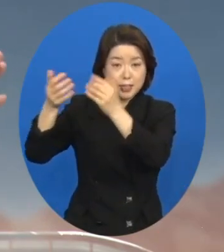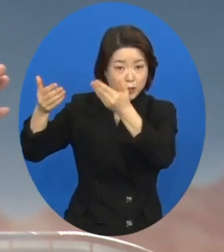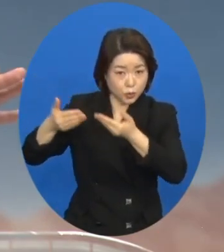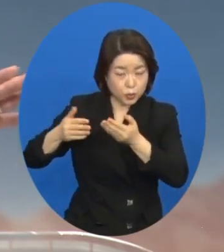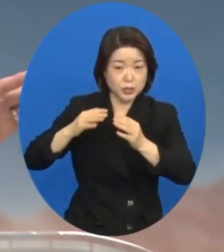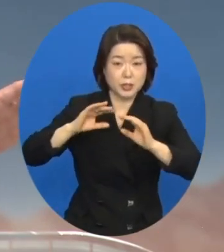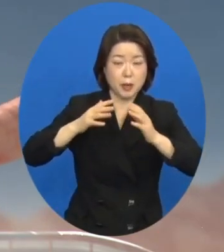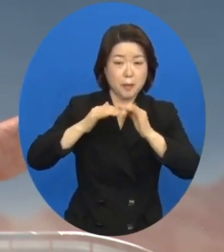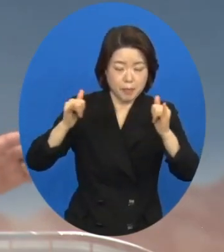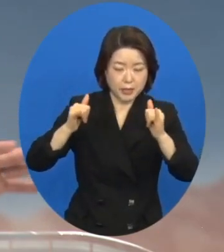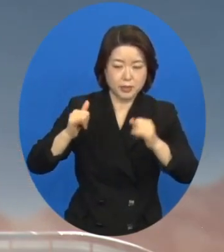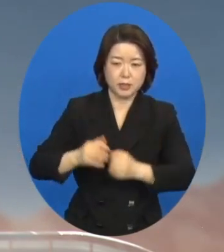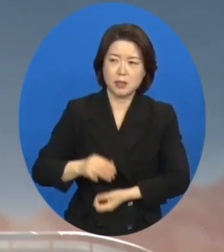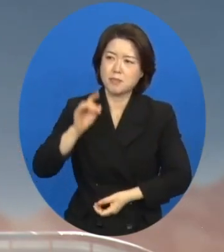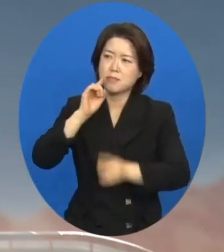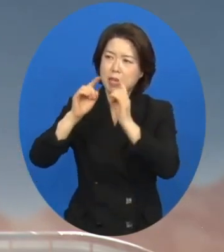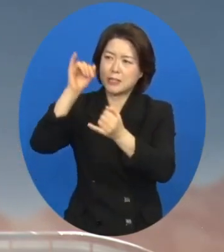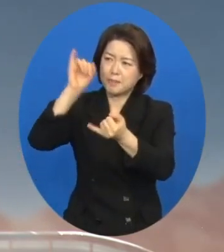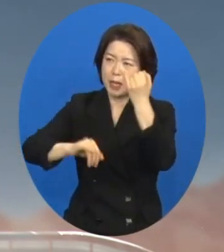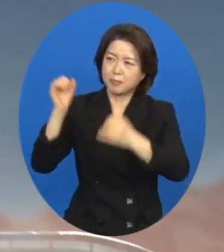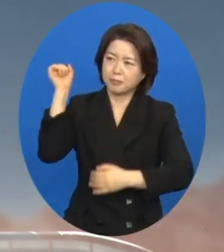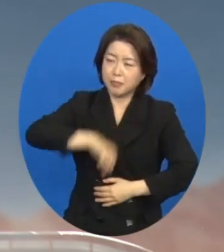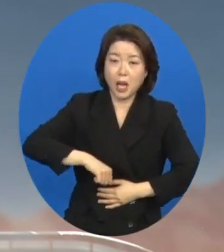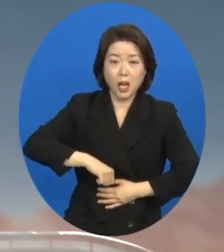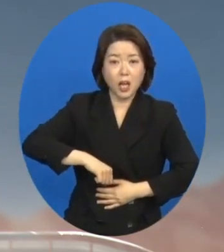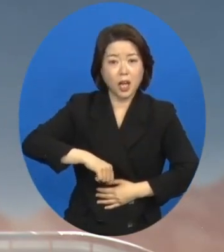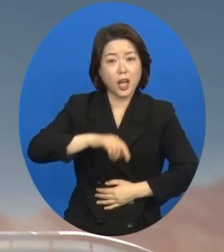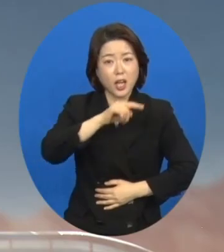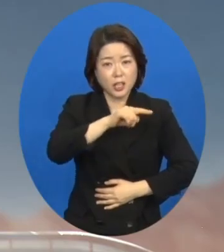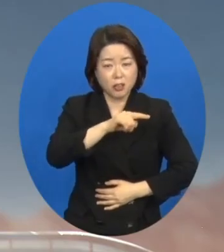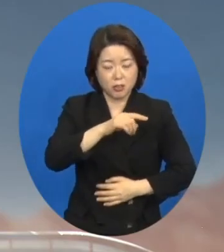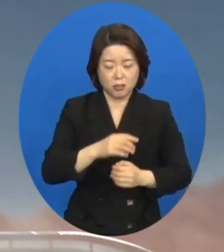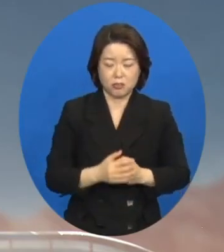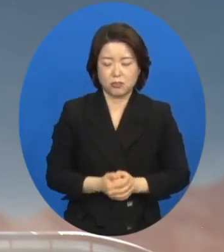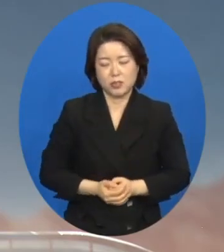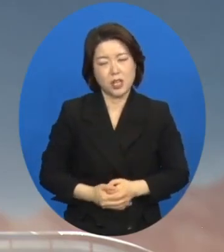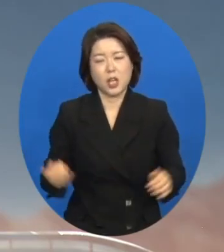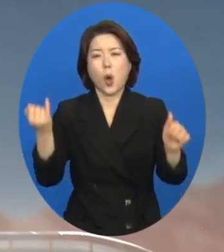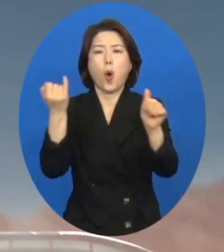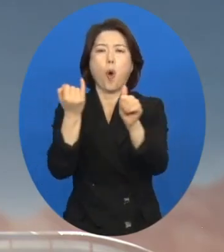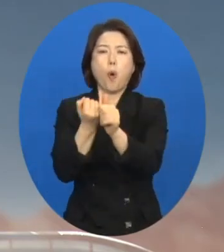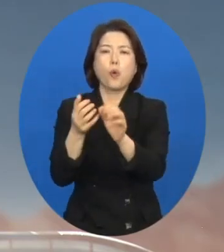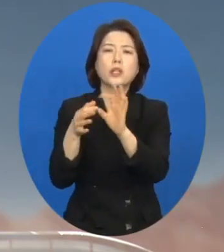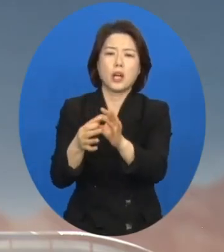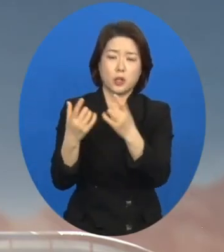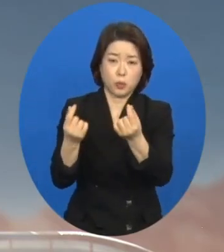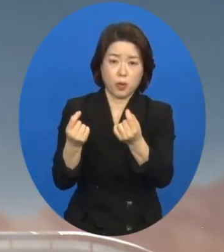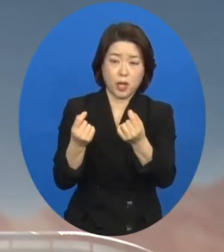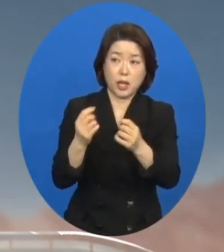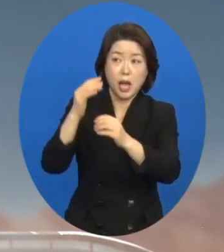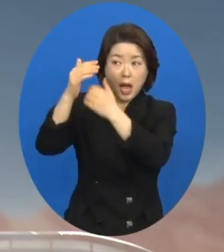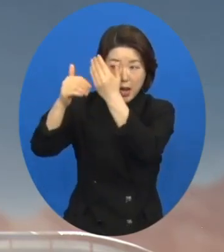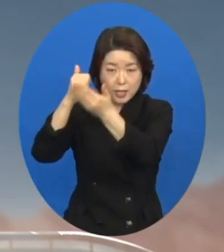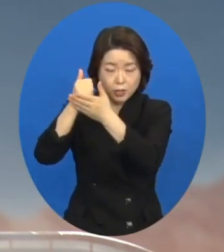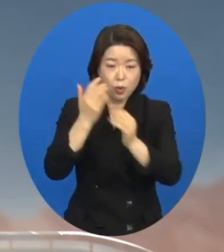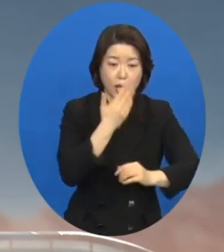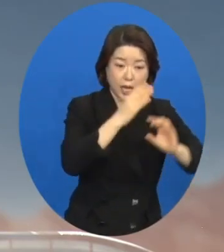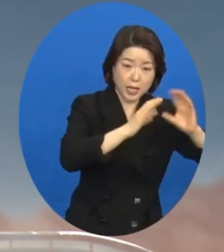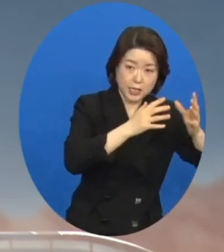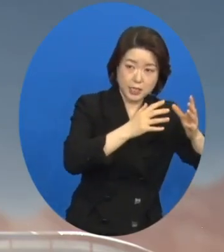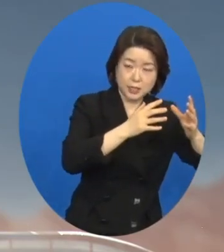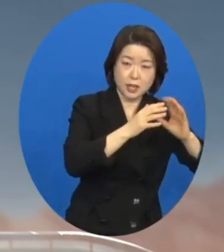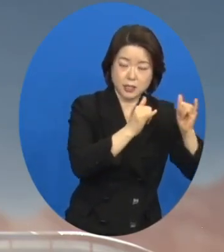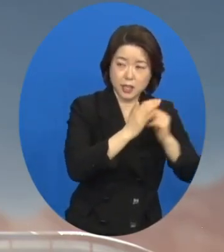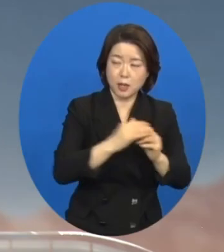언약을 깼다라는 이제 표현이 나와요. 언약은 뭐냐면 쉽게 얘기하면 혼인 관계란 얘기예요. 하나님과 이스라엘 백성이 결혼을 했다는 얘기예요. 그게 언약